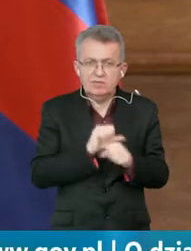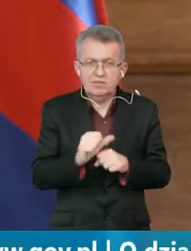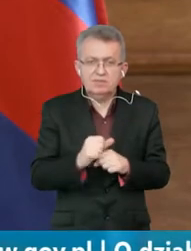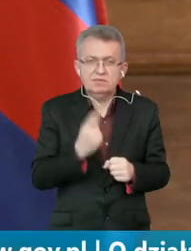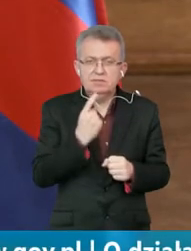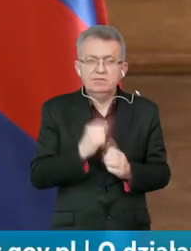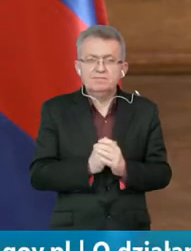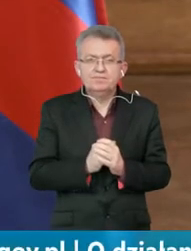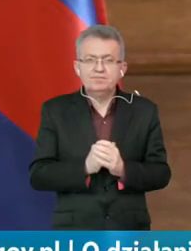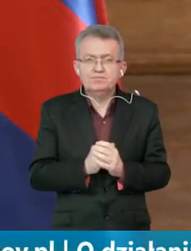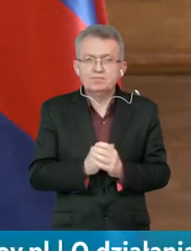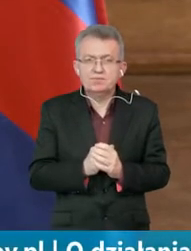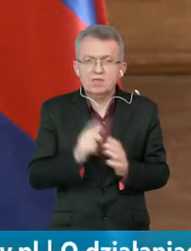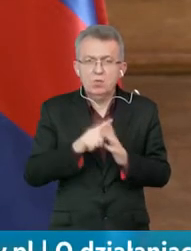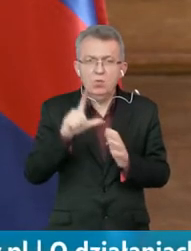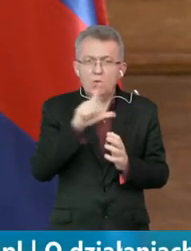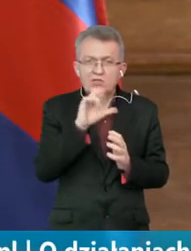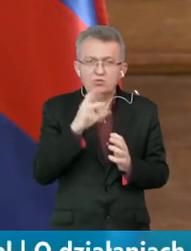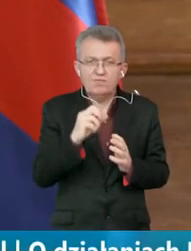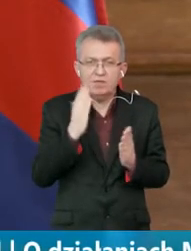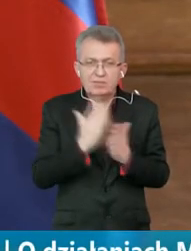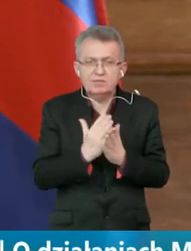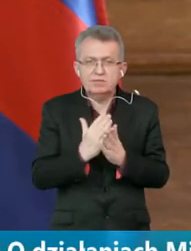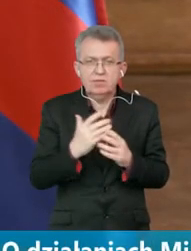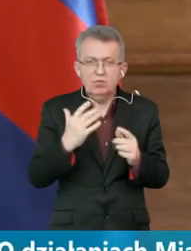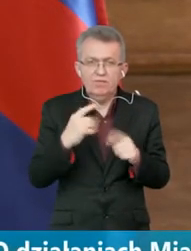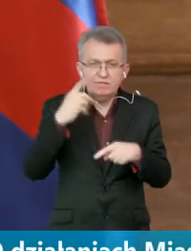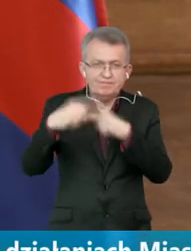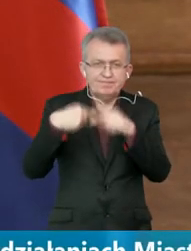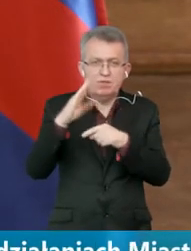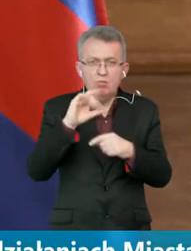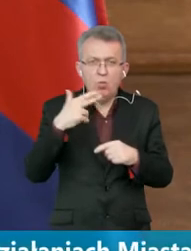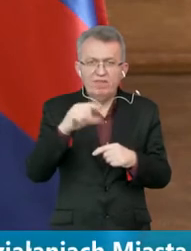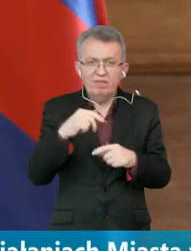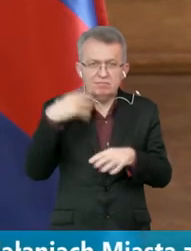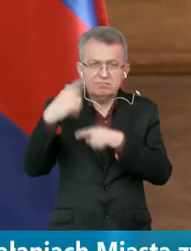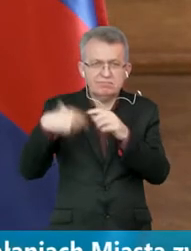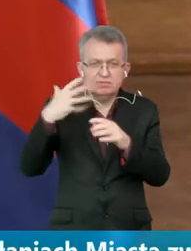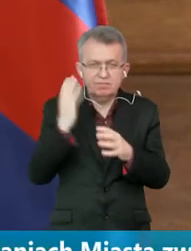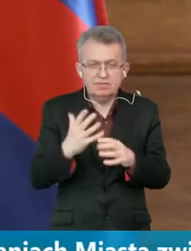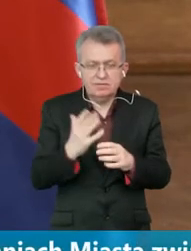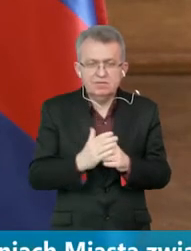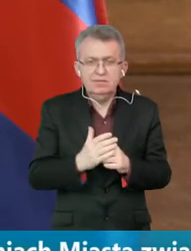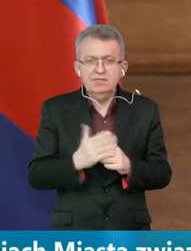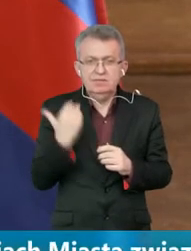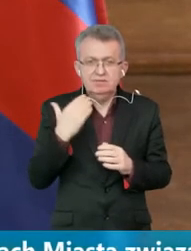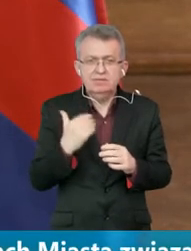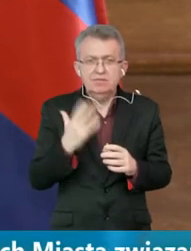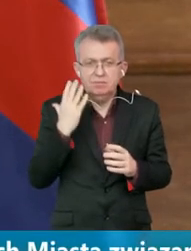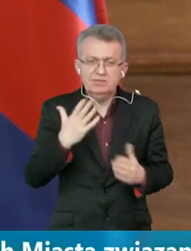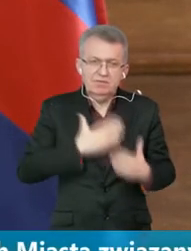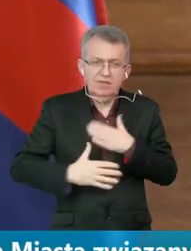że na Łasztownie za chwilę pojawi się znowu diabelski młyn. Mam nadzieję, że będzie